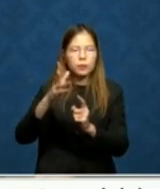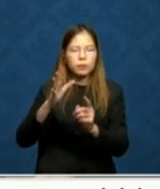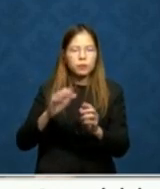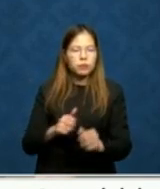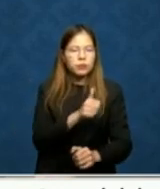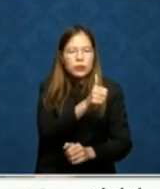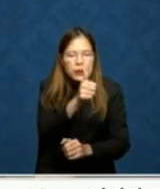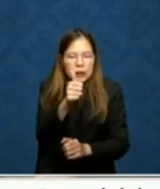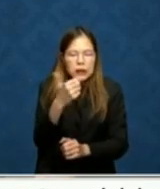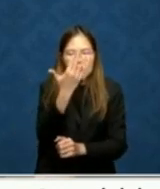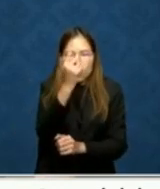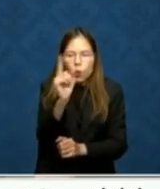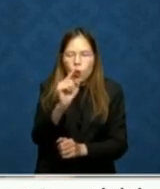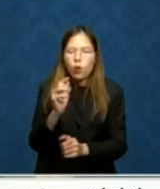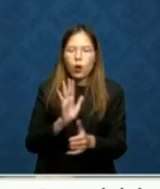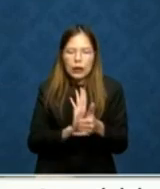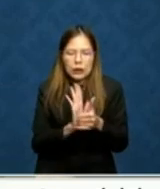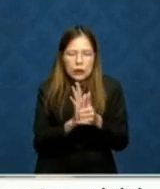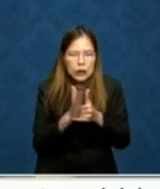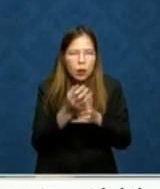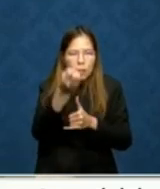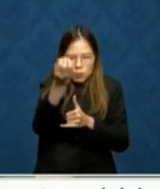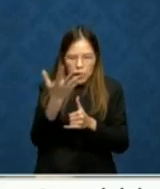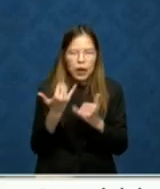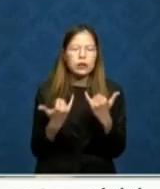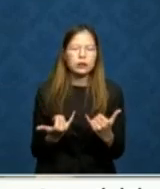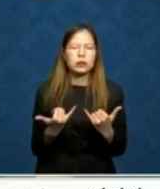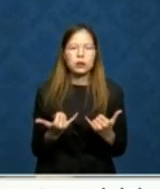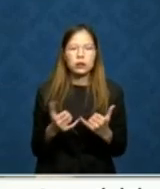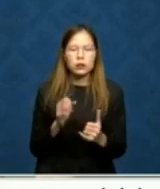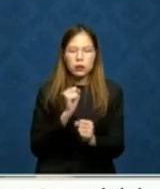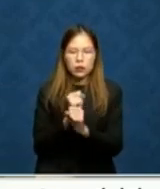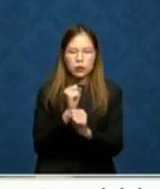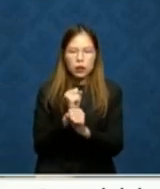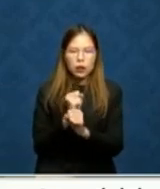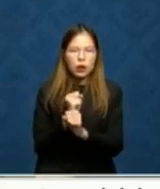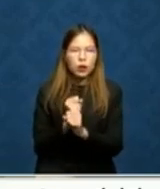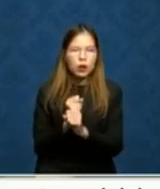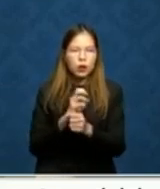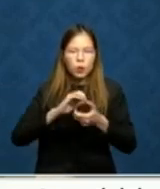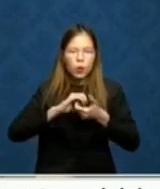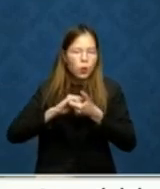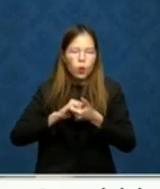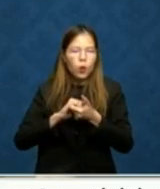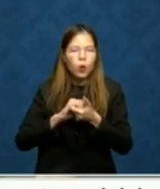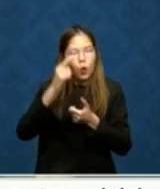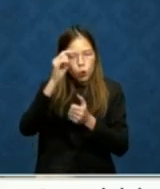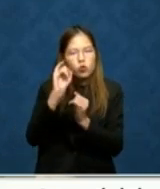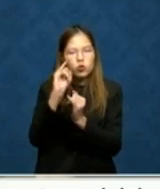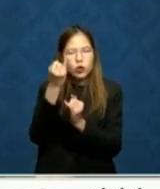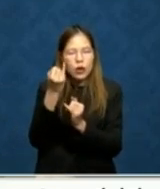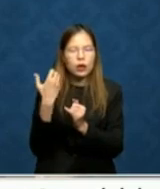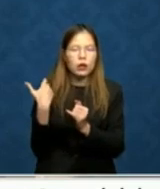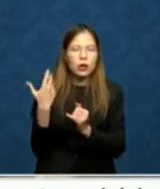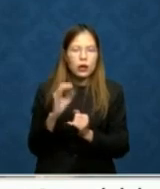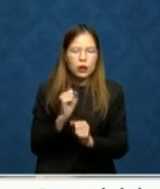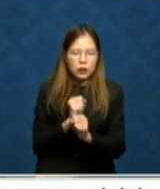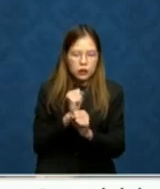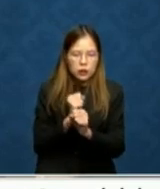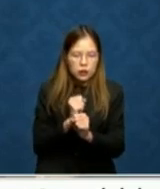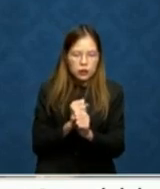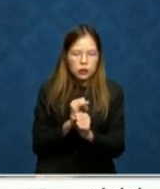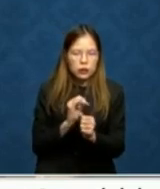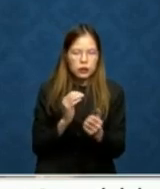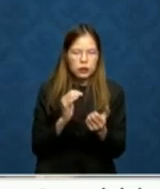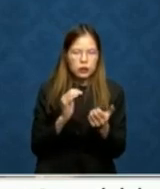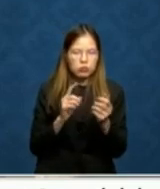ที่ดีมากค่ะเพราะการคุกคามทางเพศจำนวนมากในปัจจุบันเกิดขึ้นในขั้วความสัมพันธ์ที่รู้จักกันและมีความสัมพันธ์เชิงอำนาจ